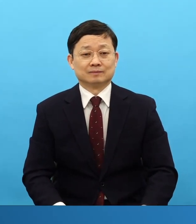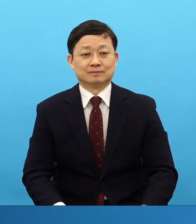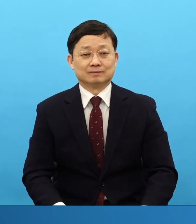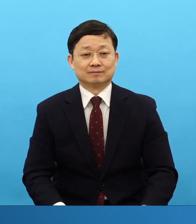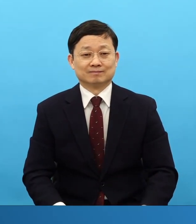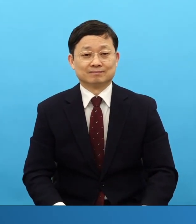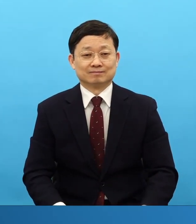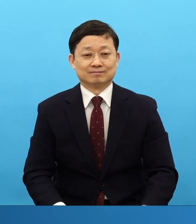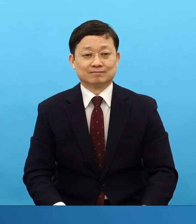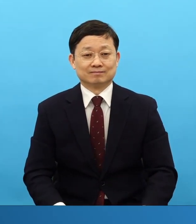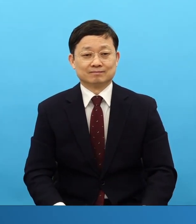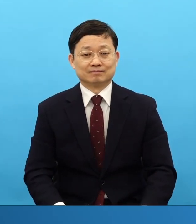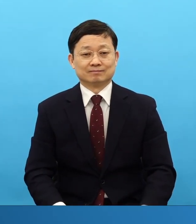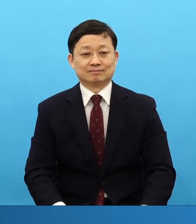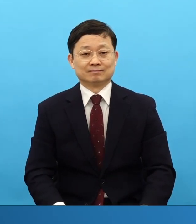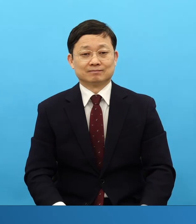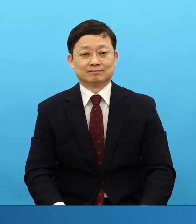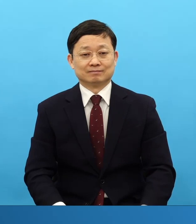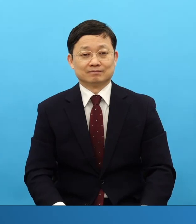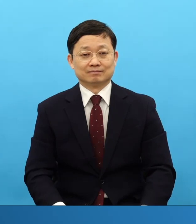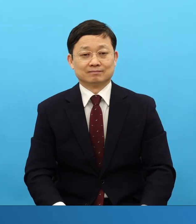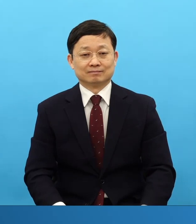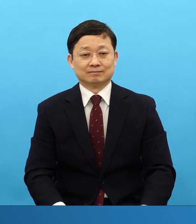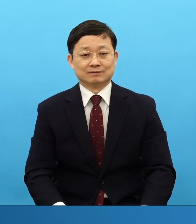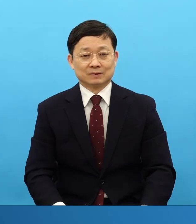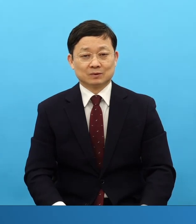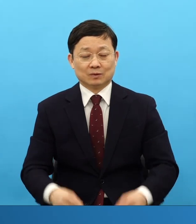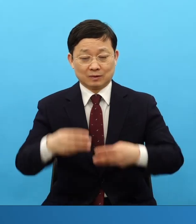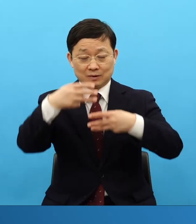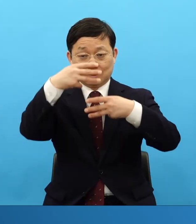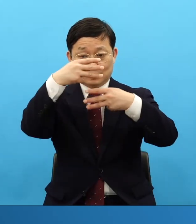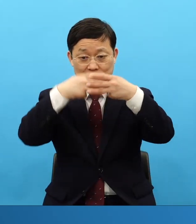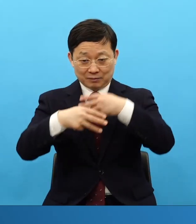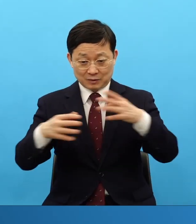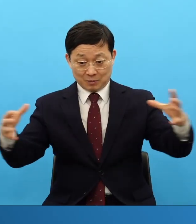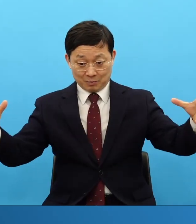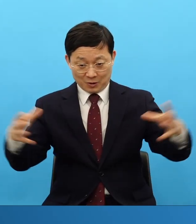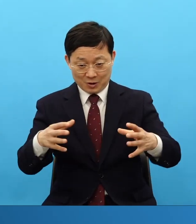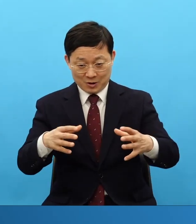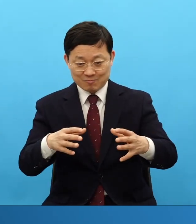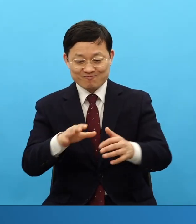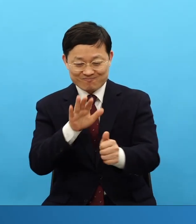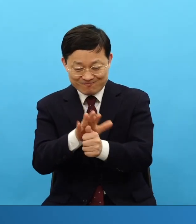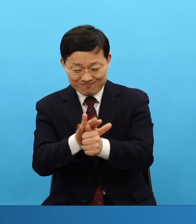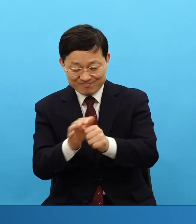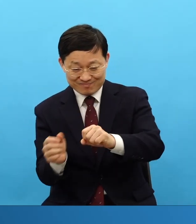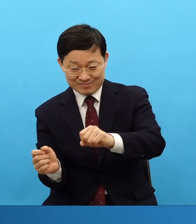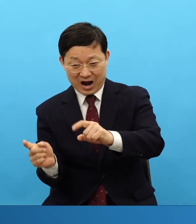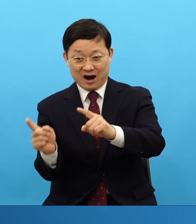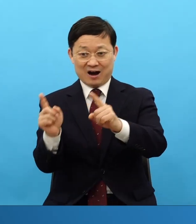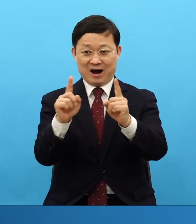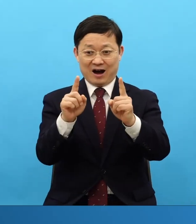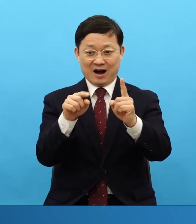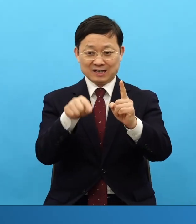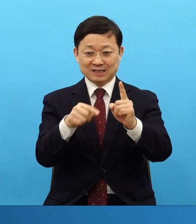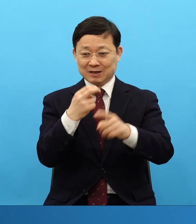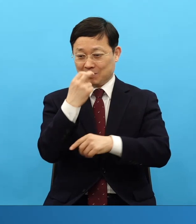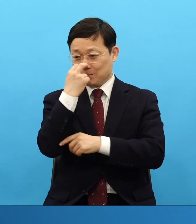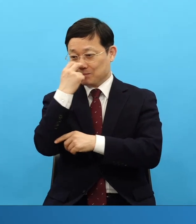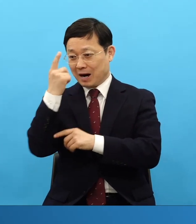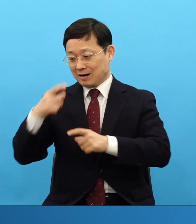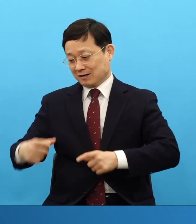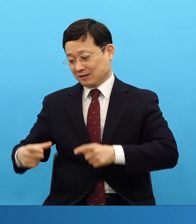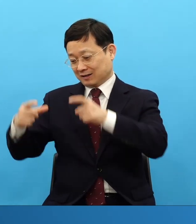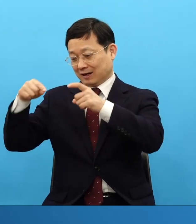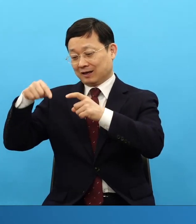보면 완전히 렘넌트 살리는 망대가 나오죠. And you see, if you look at Acts chapter 18, it becomes a partisan